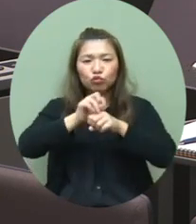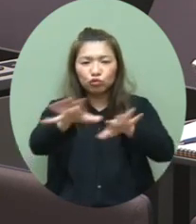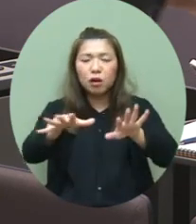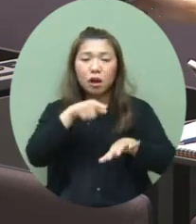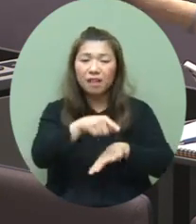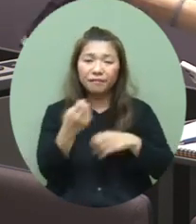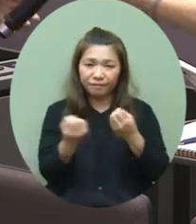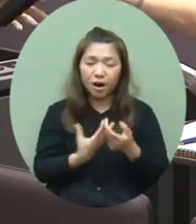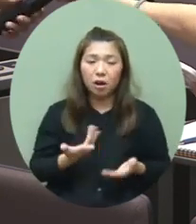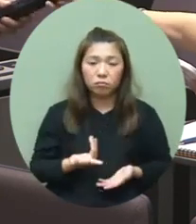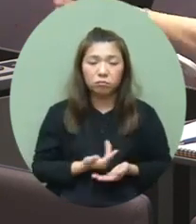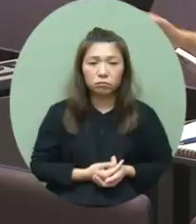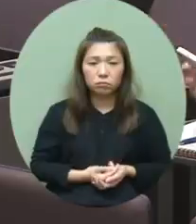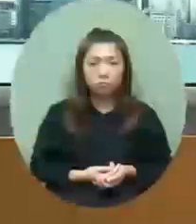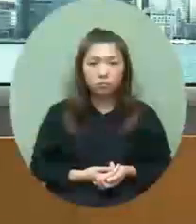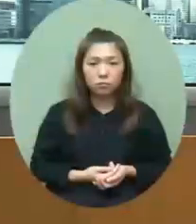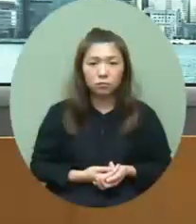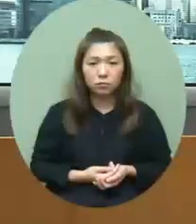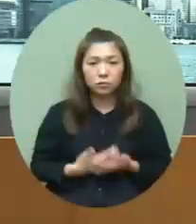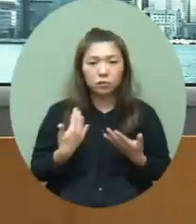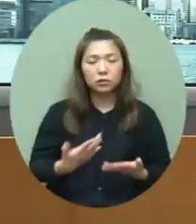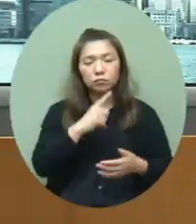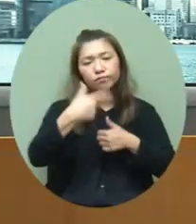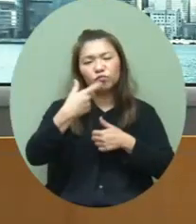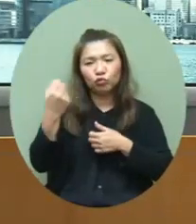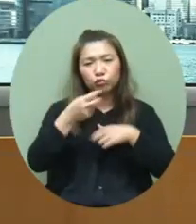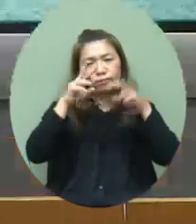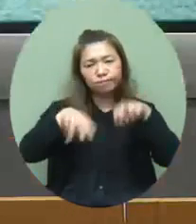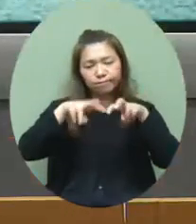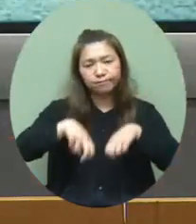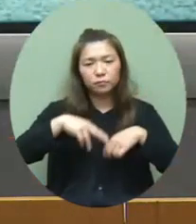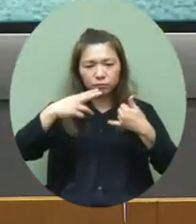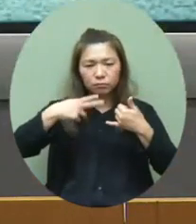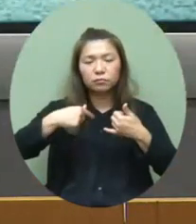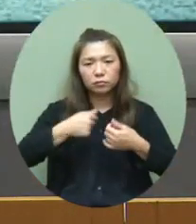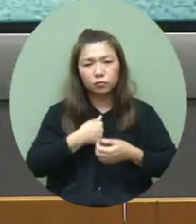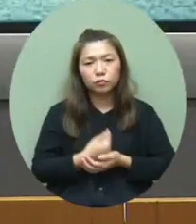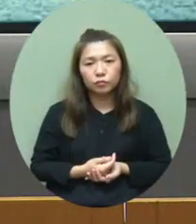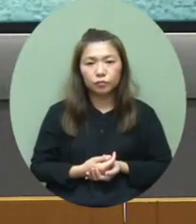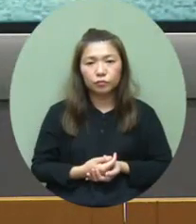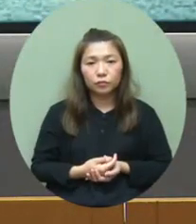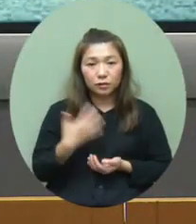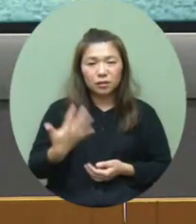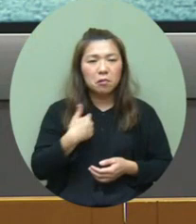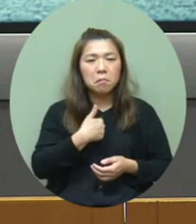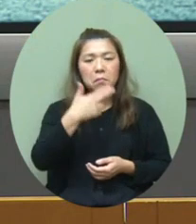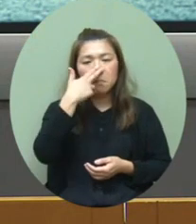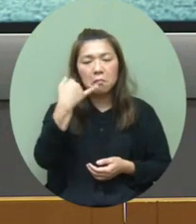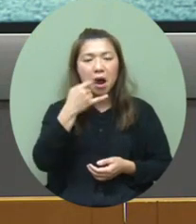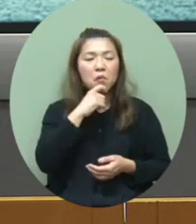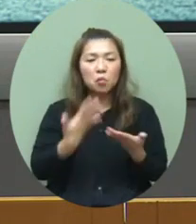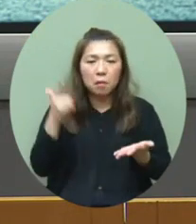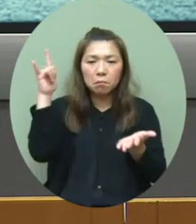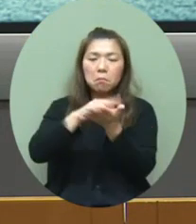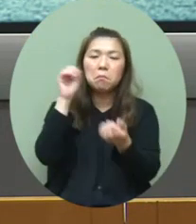該。 我哋呢啲個案都要再調查一下嘅，咁當然就唔可以排除佢都係一個輸入